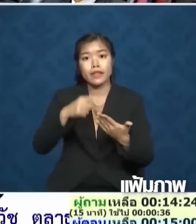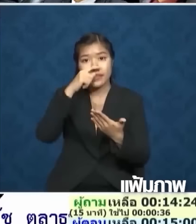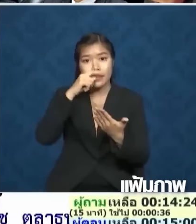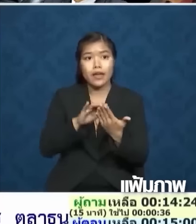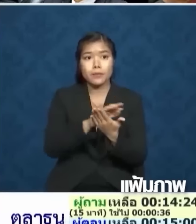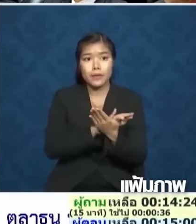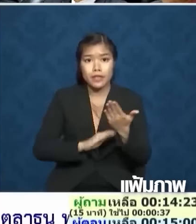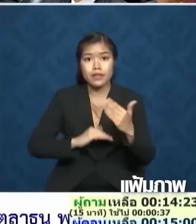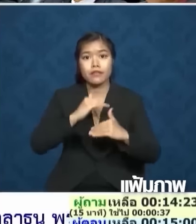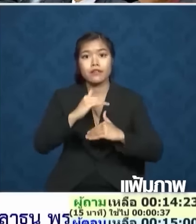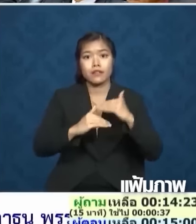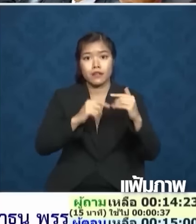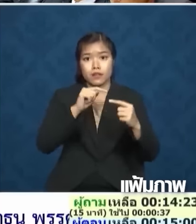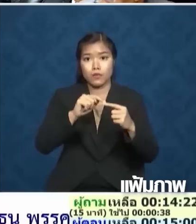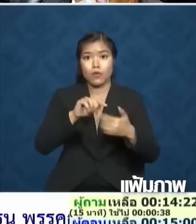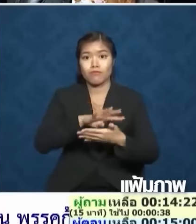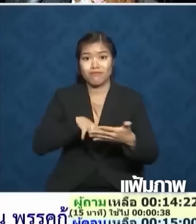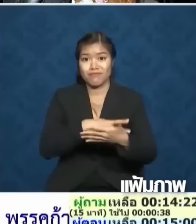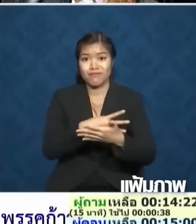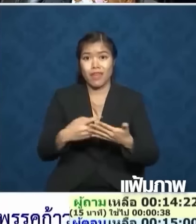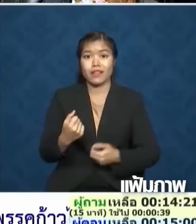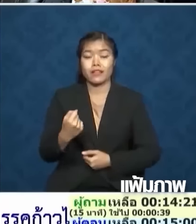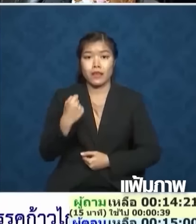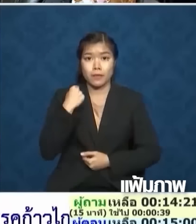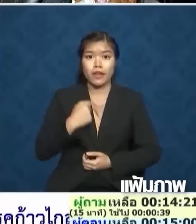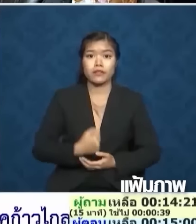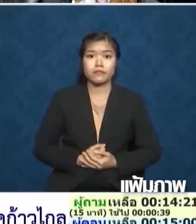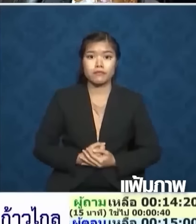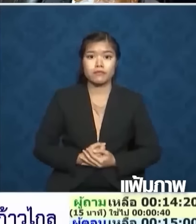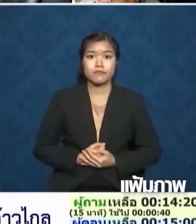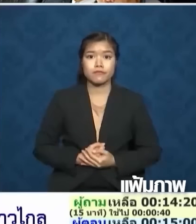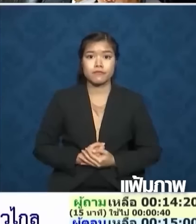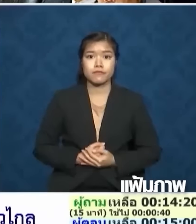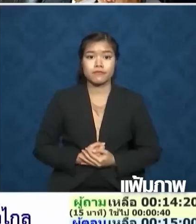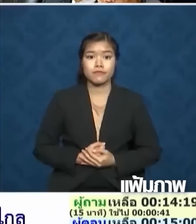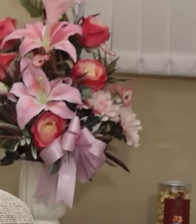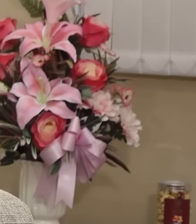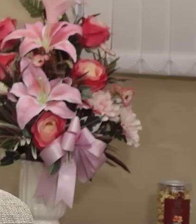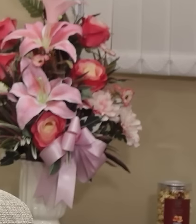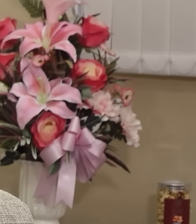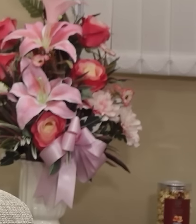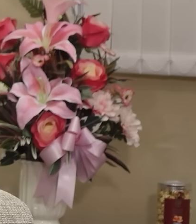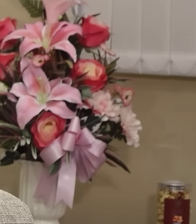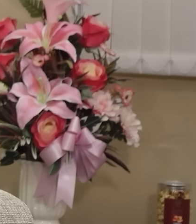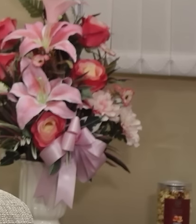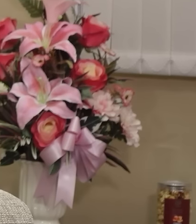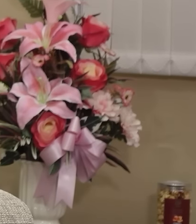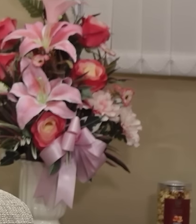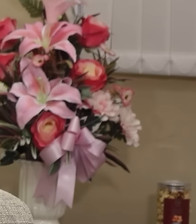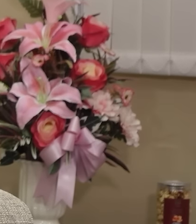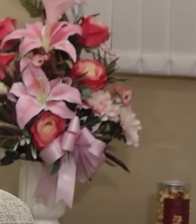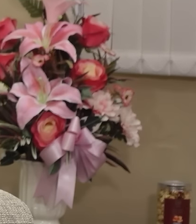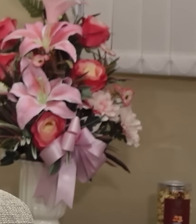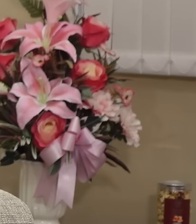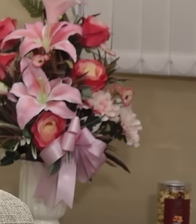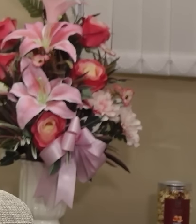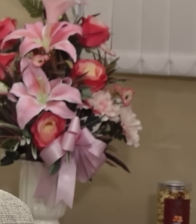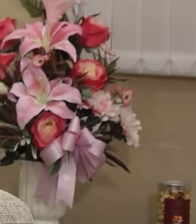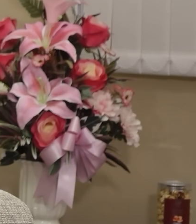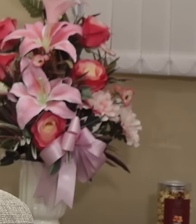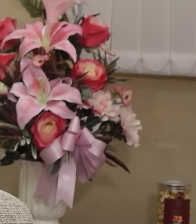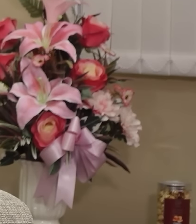ด้วยอ่าจากนี้ปี 67การเมืองต้องพลิกตำรากันมาสู้ใช่ต้องพลิกตำรามาสู้ถึงจะอยู่ได้นะโดยเฉพราะคนนที่อยู่ใน